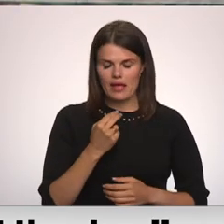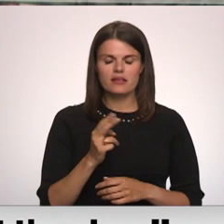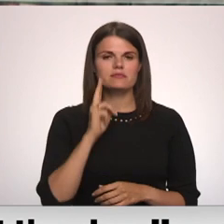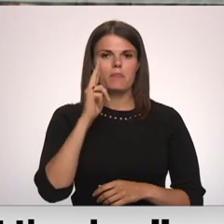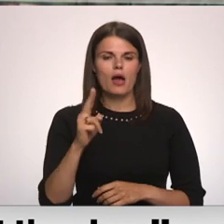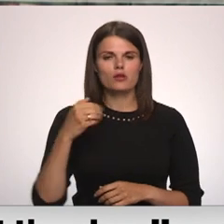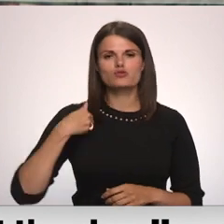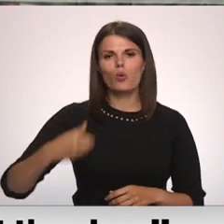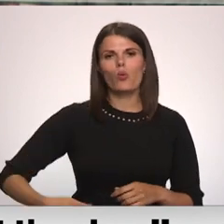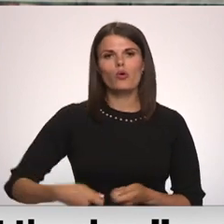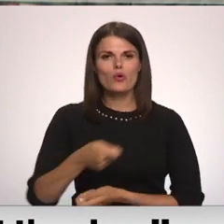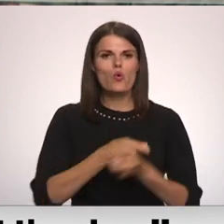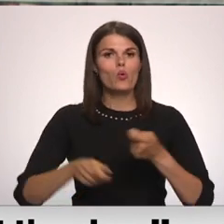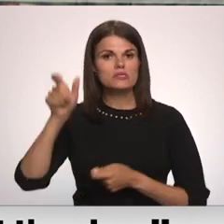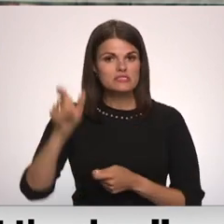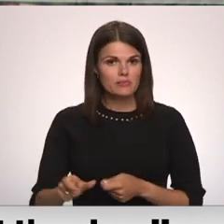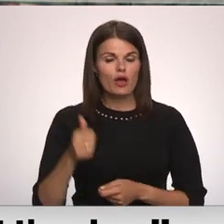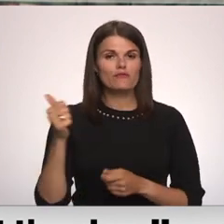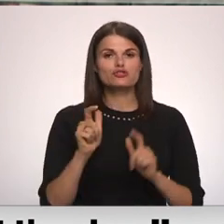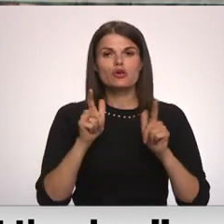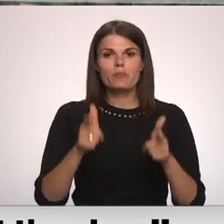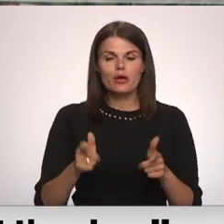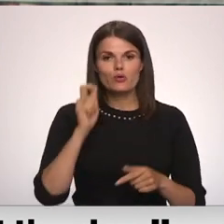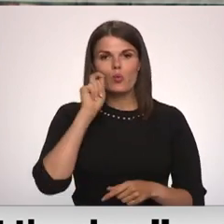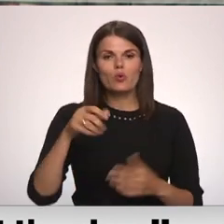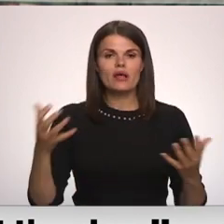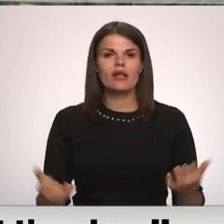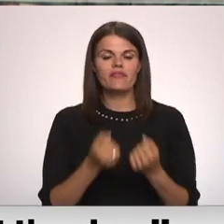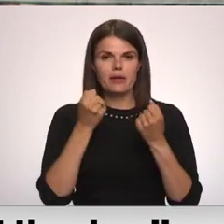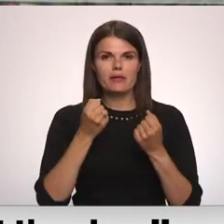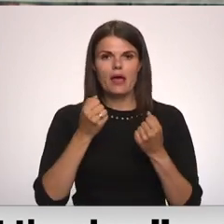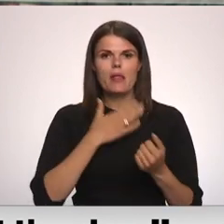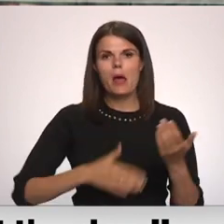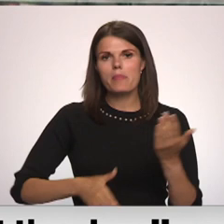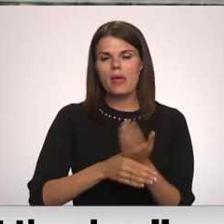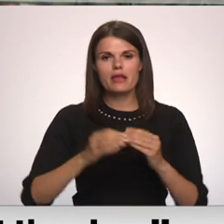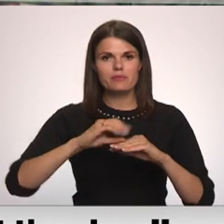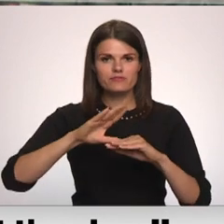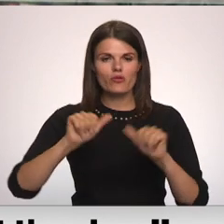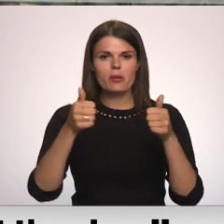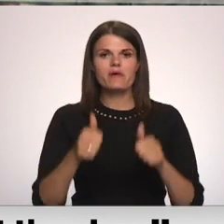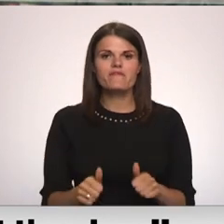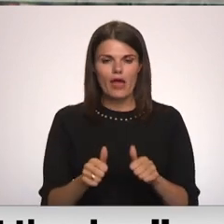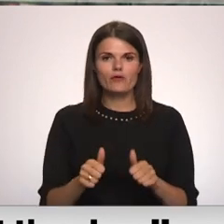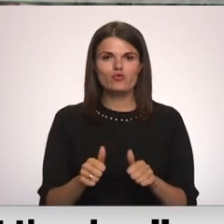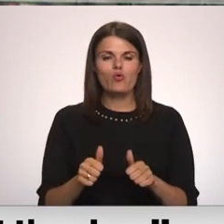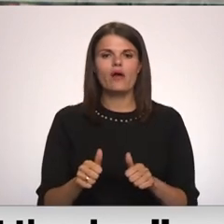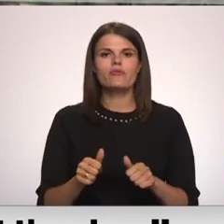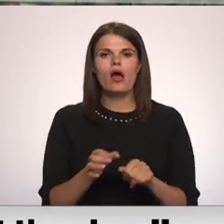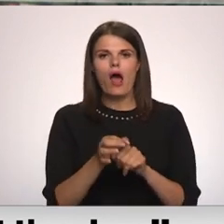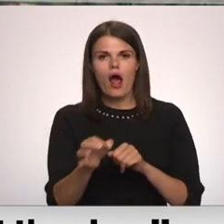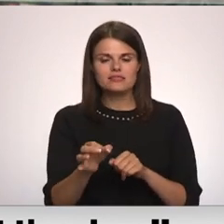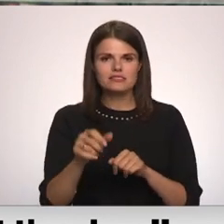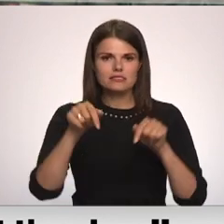kuldīgs uzņēmējs. Viņš piekritis Ukrainā dibinātajam labdarības fondam Help Ukraine veidot atzaru Baltijā ar centru Kuldīgā.